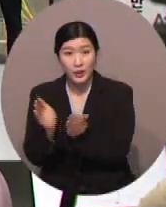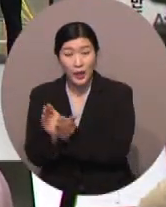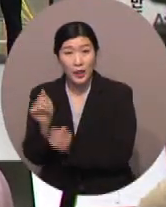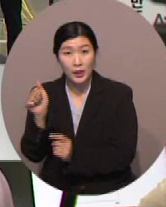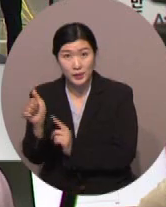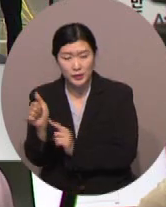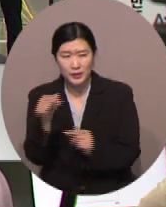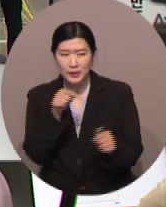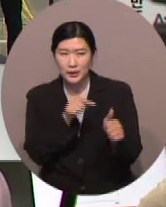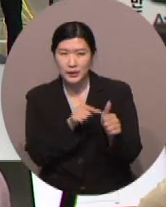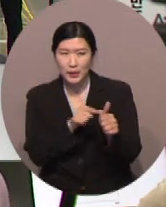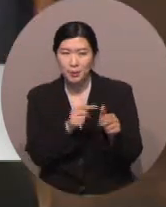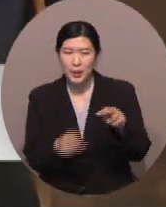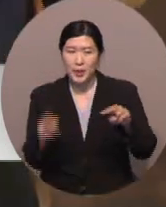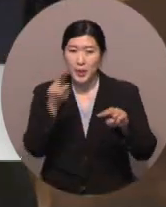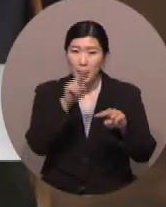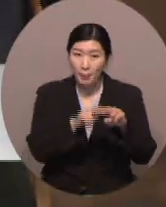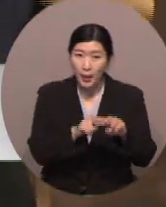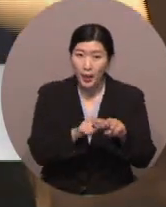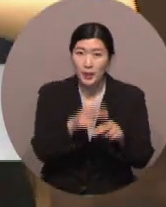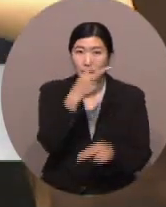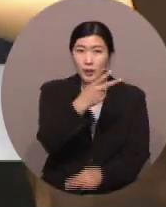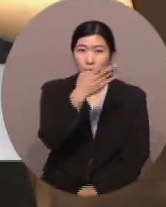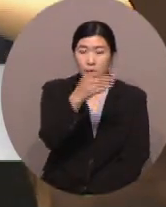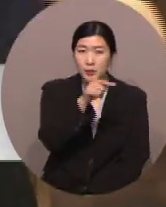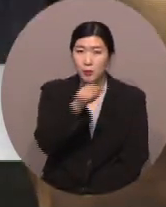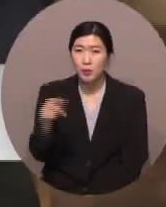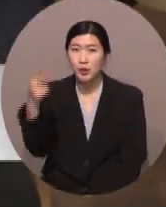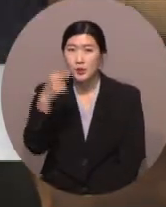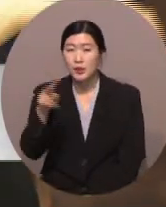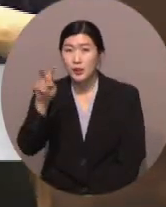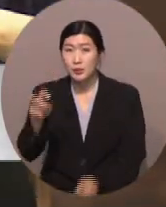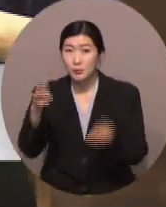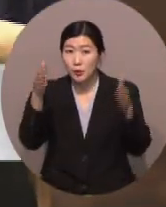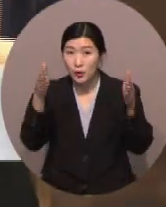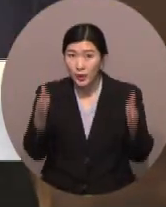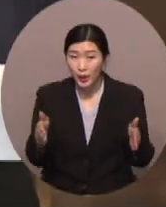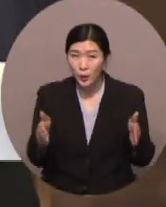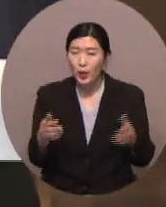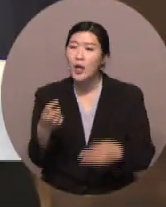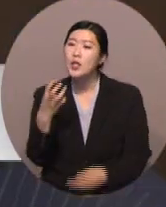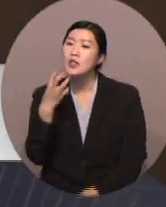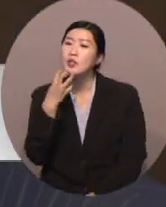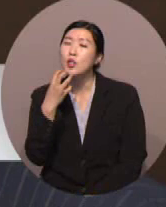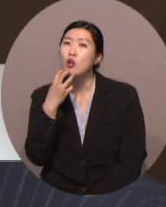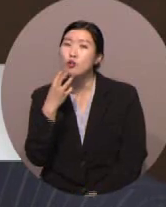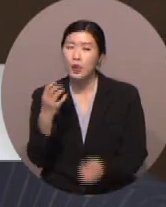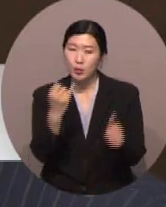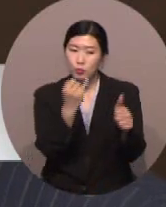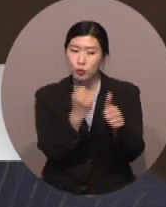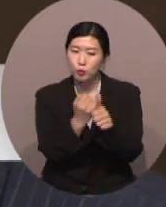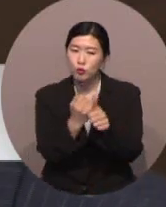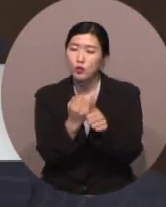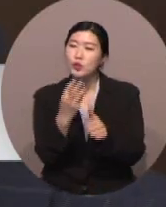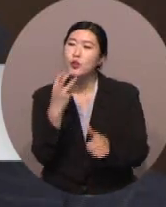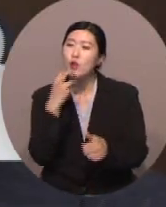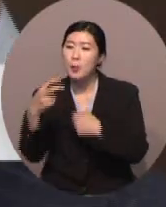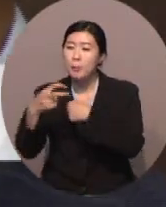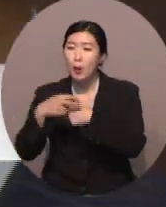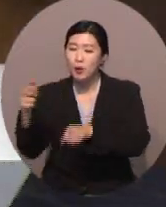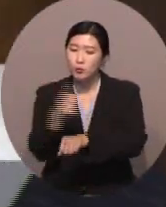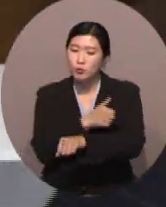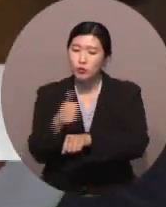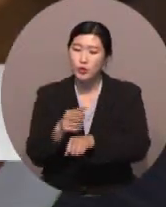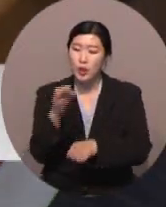이전시장이 재직 기간인 2014년부터 2020년 사이 아내와 함께 서울에 한 지인 병원에서